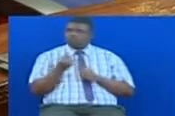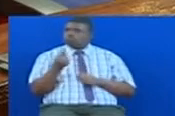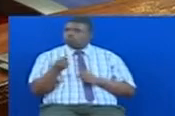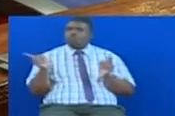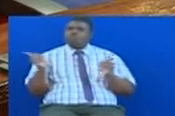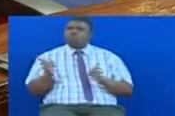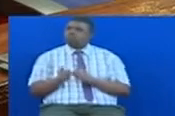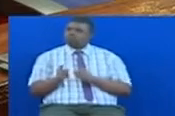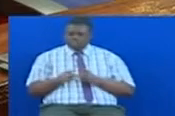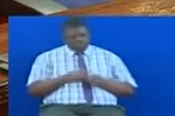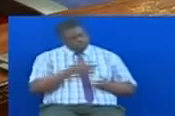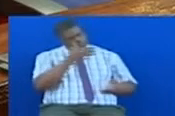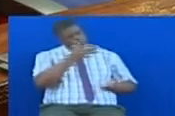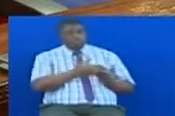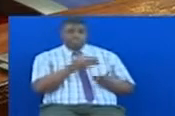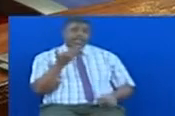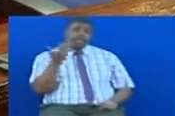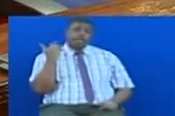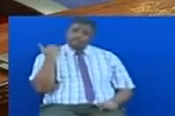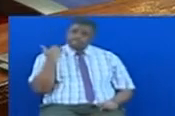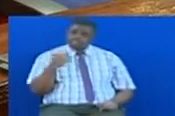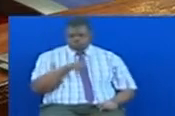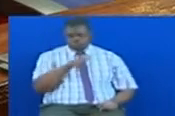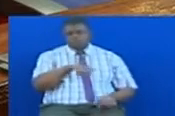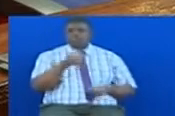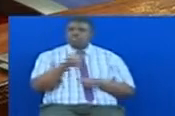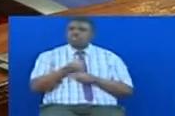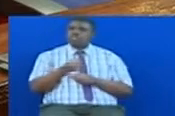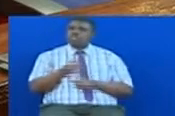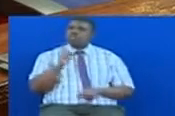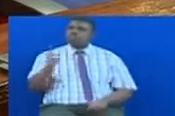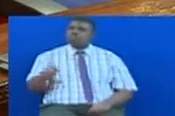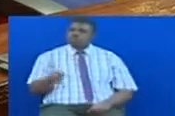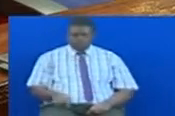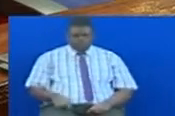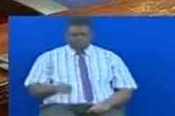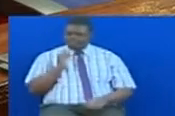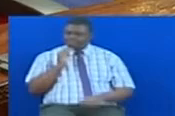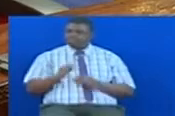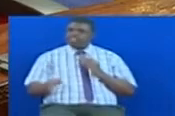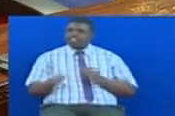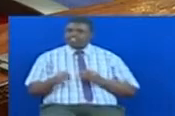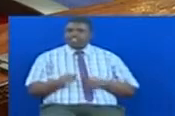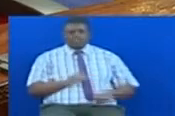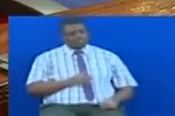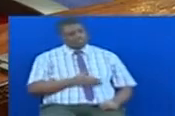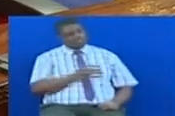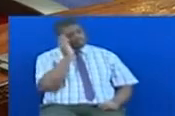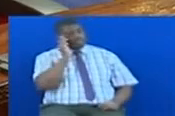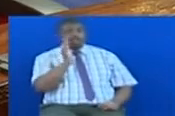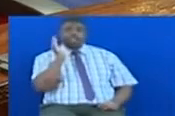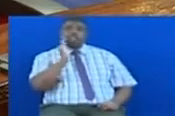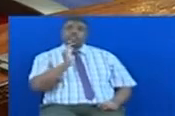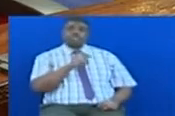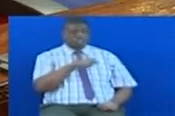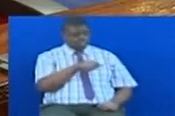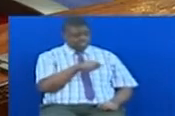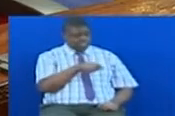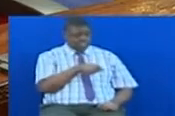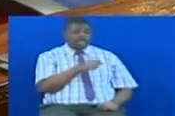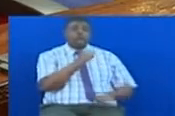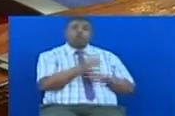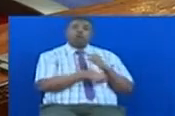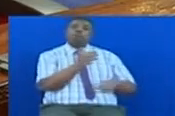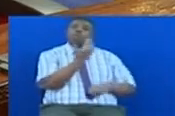Ni kweli kwamba huko nyuma kulikuwa na watumishi hewa, lakini serikali ya awamu ya tano ya Dr. John Pombe